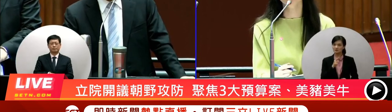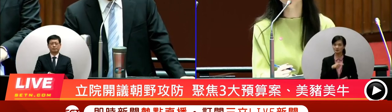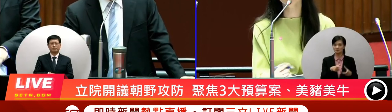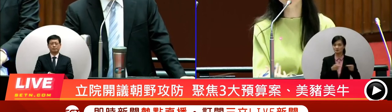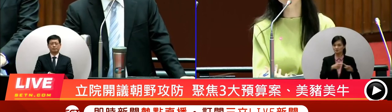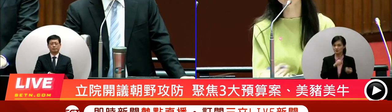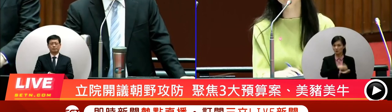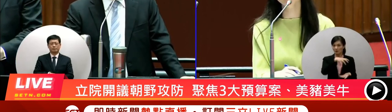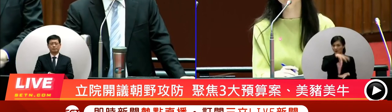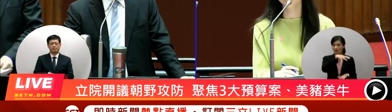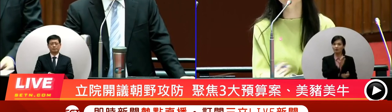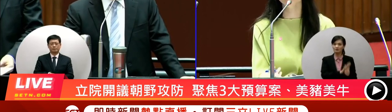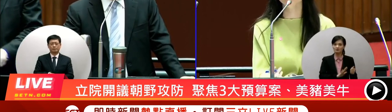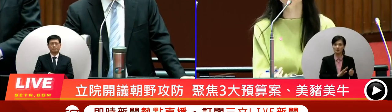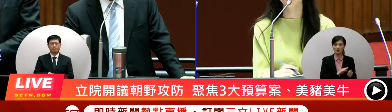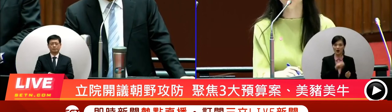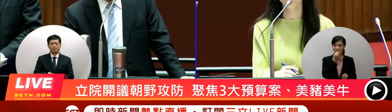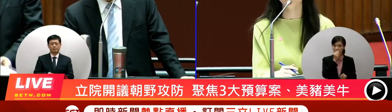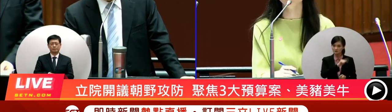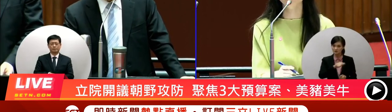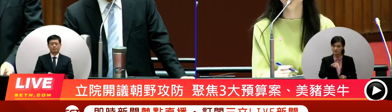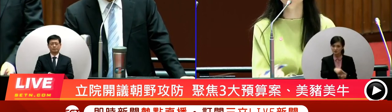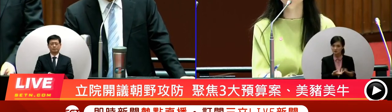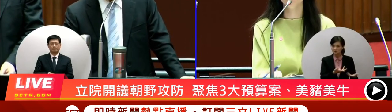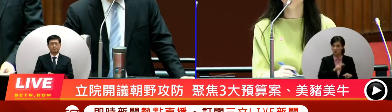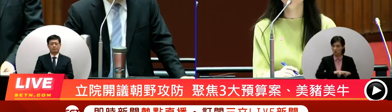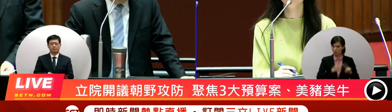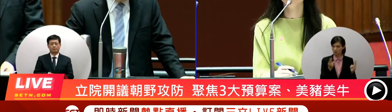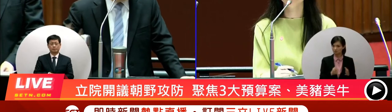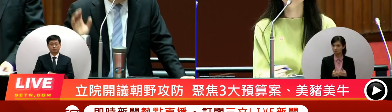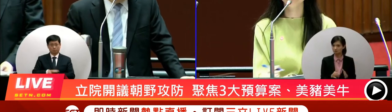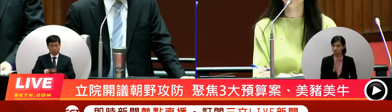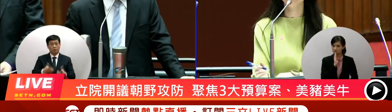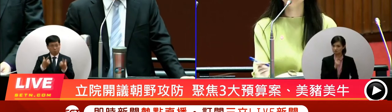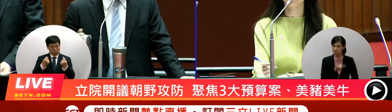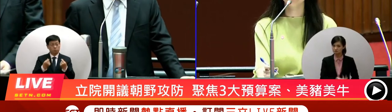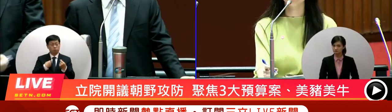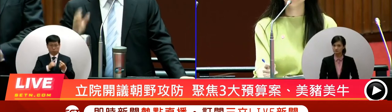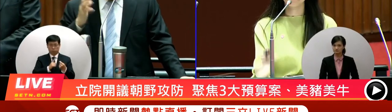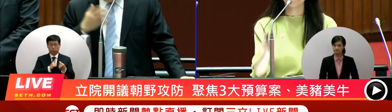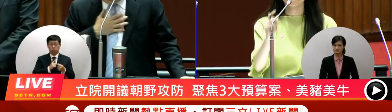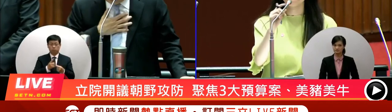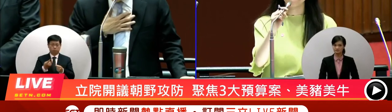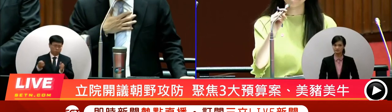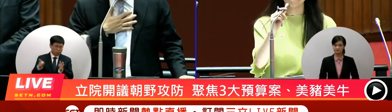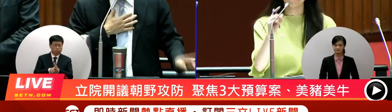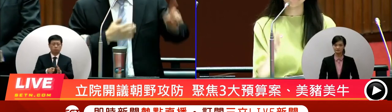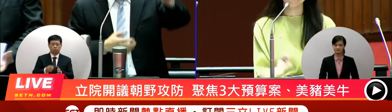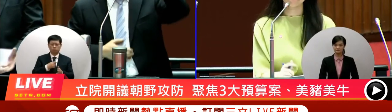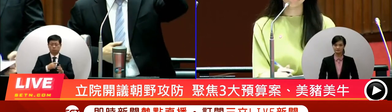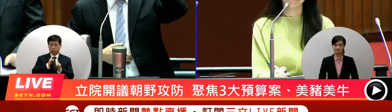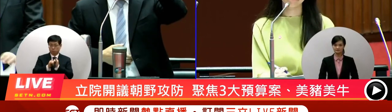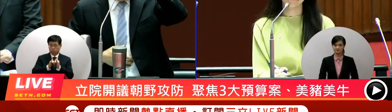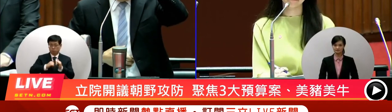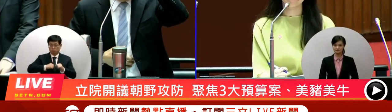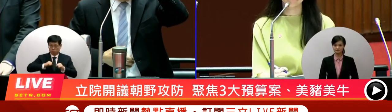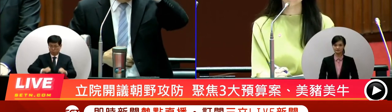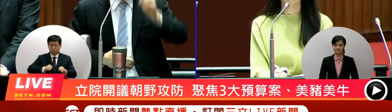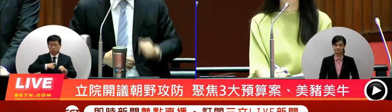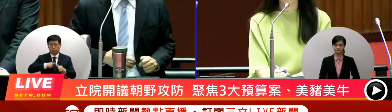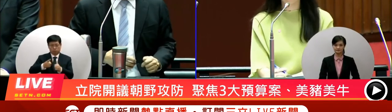哦？那关于这个部分政院是不是也做了准备呢？ 我们始终都是以国人的健康为第